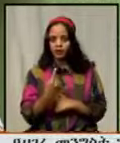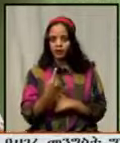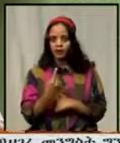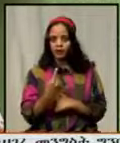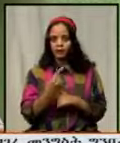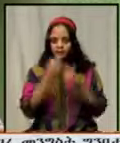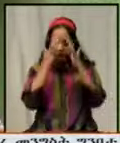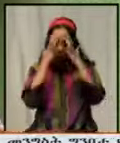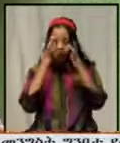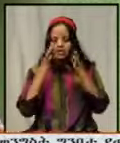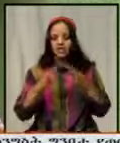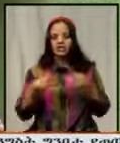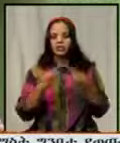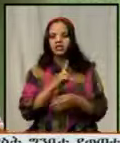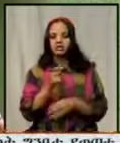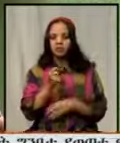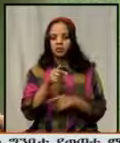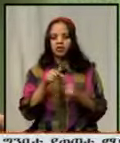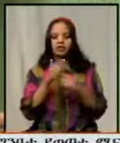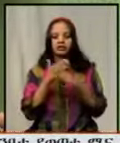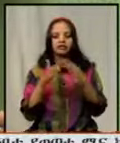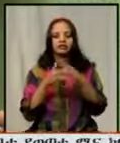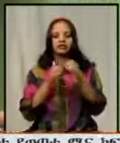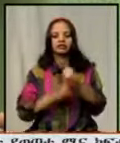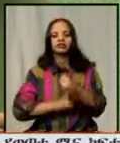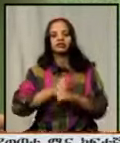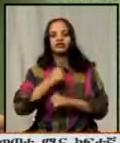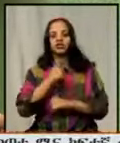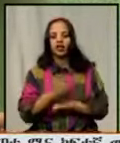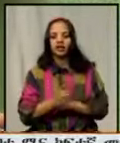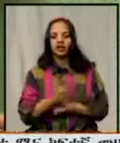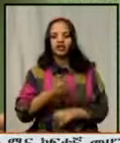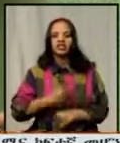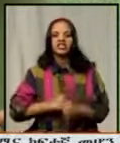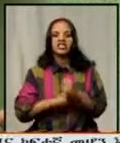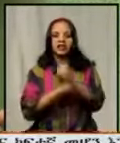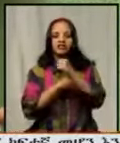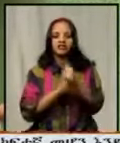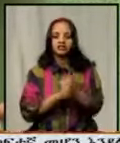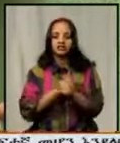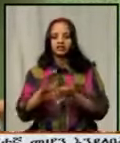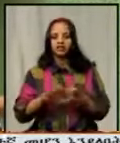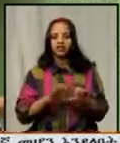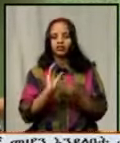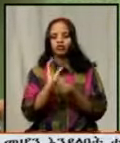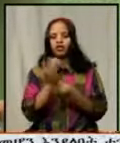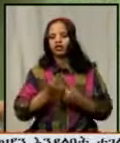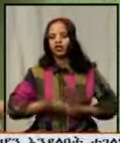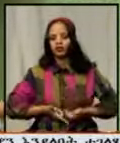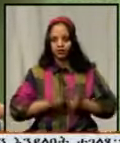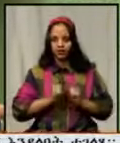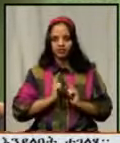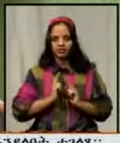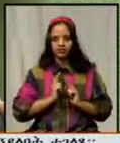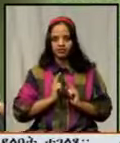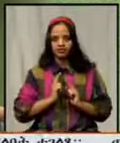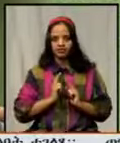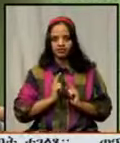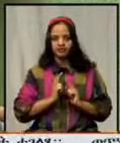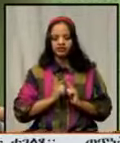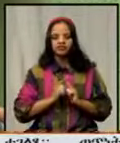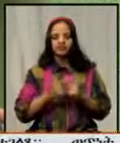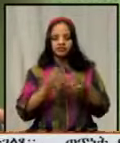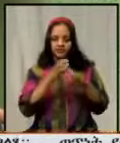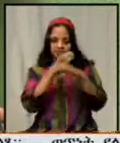ዋስትና ስለማይሰጥ በፍጥነት ወደ ግንባታ እንዲሸጋገር ድጋፍና ክትትል የሚደረግበት ሁኔታ ይኖራል። የኤክስሬ